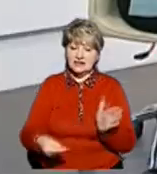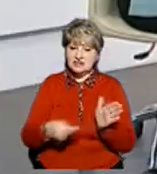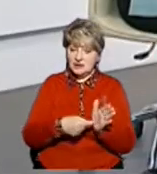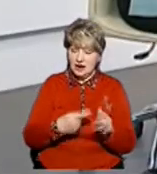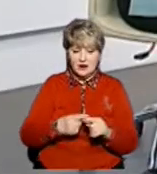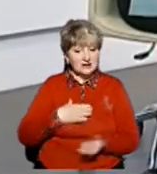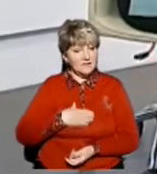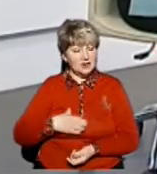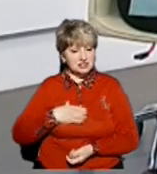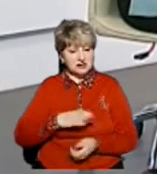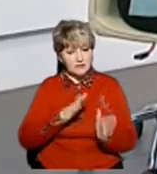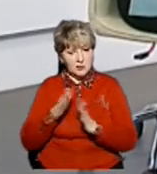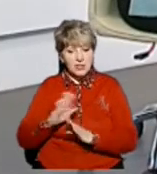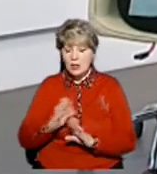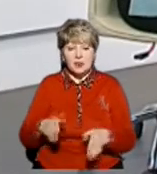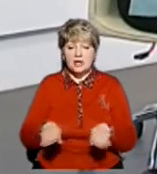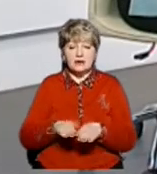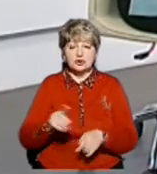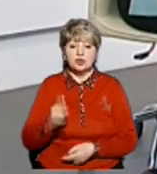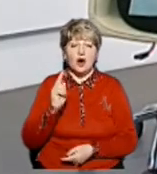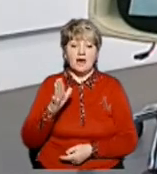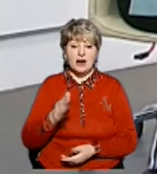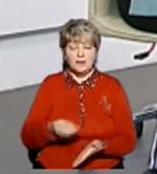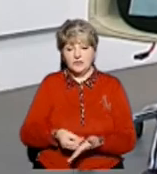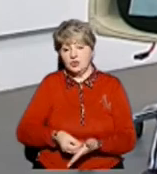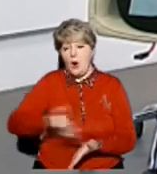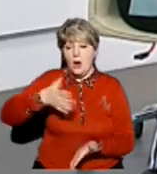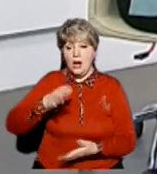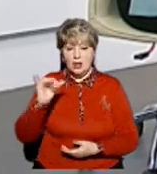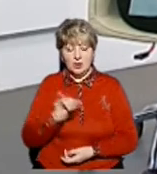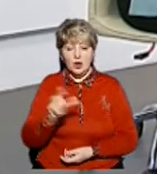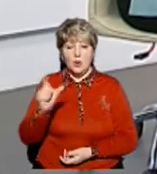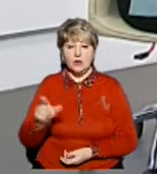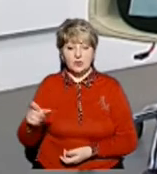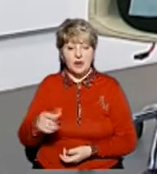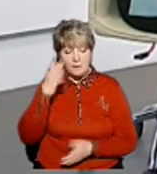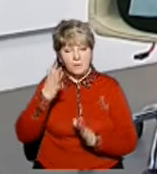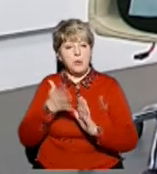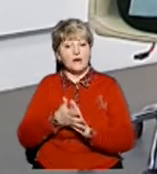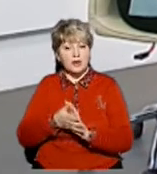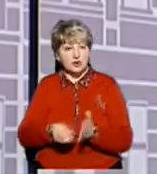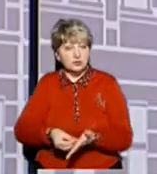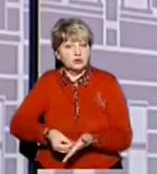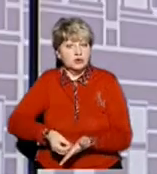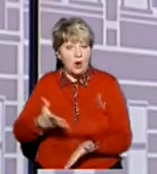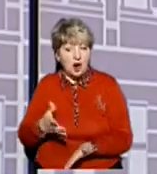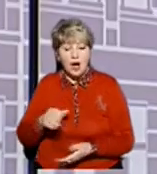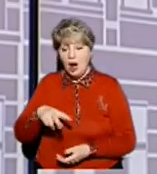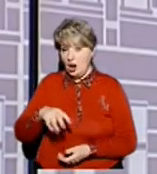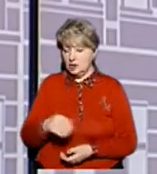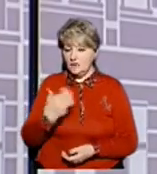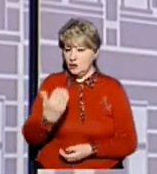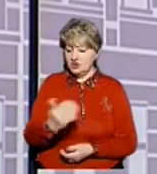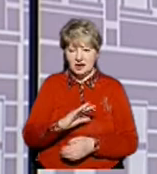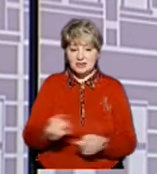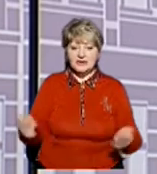Оце важливий момент. Не так, що коли квартира дорога, і у людей поняття «дорога» – це дорого, але вона не